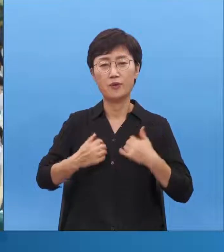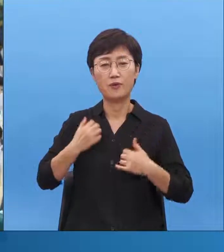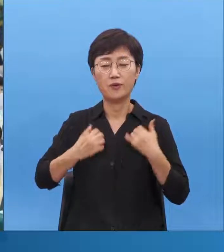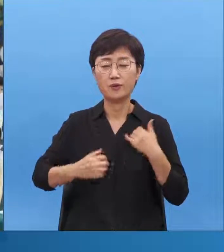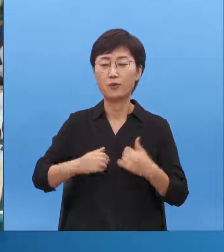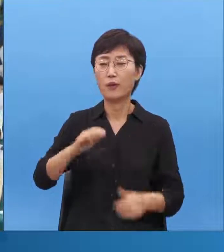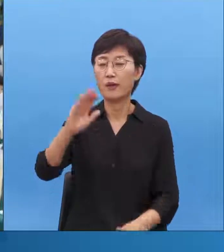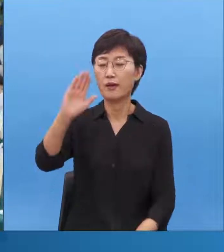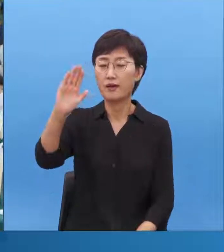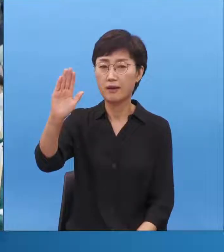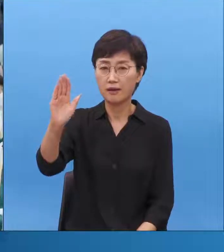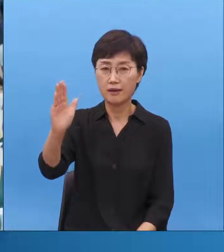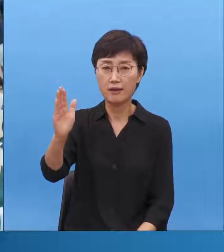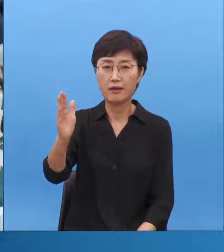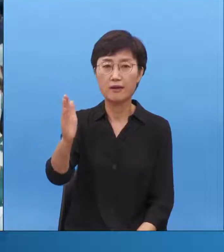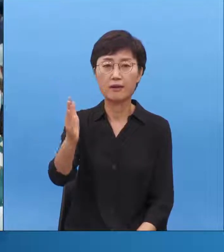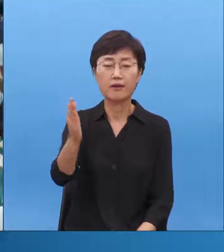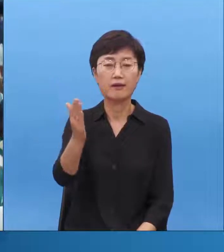찬양하노라.